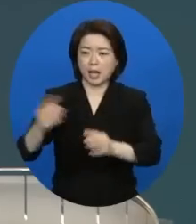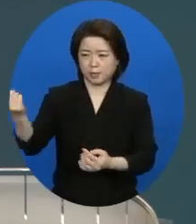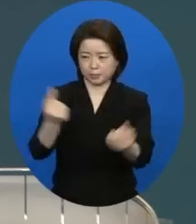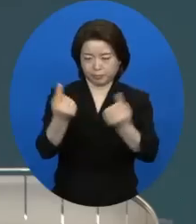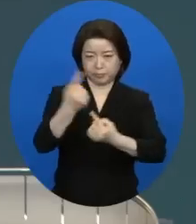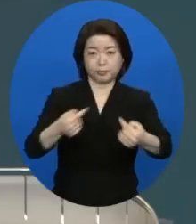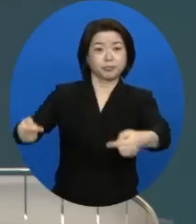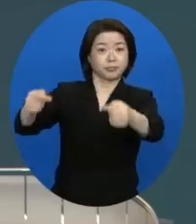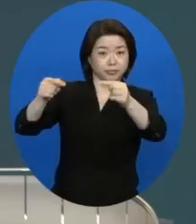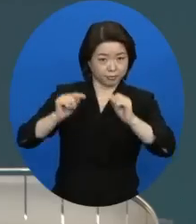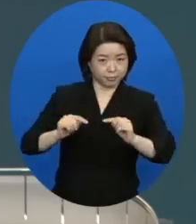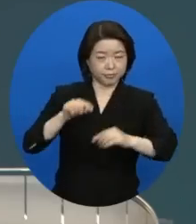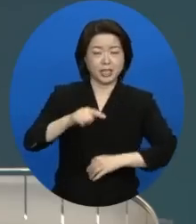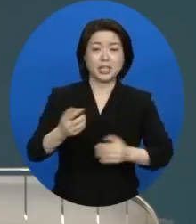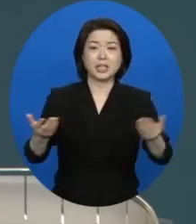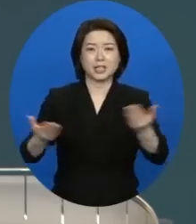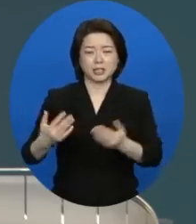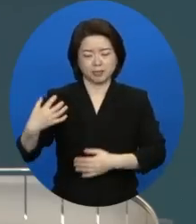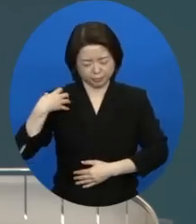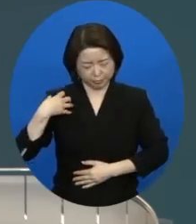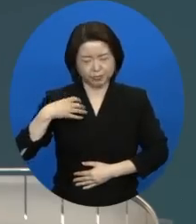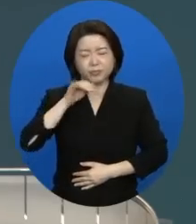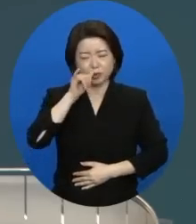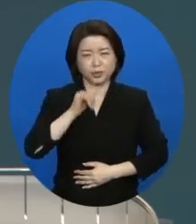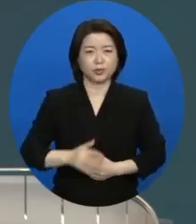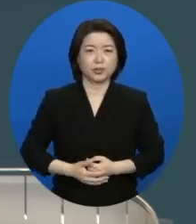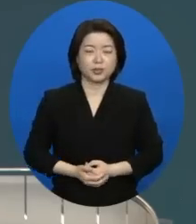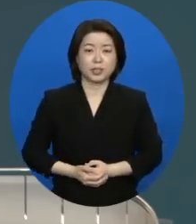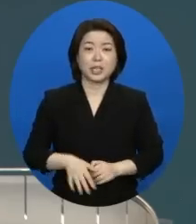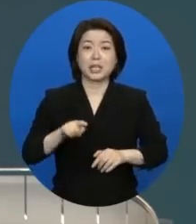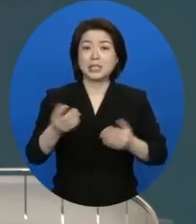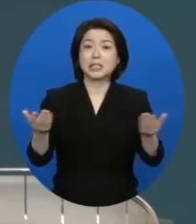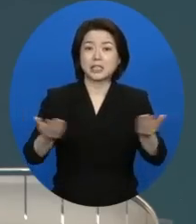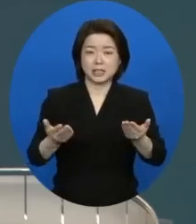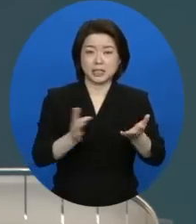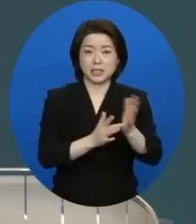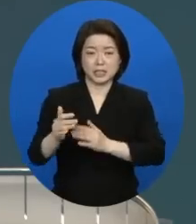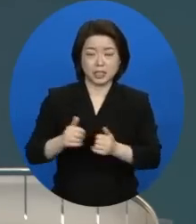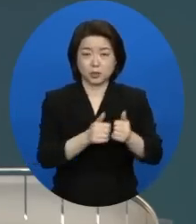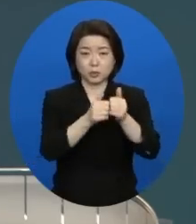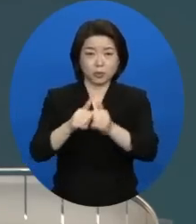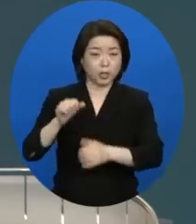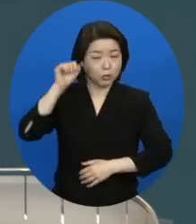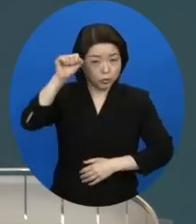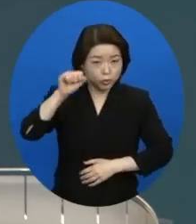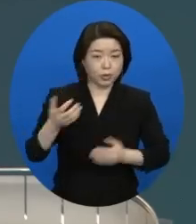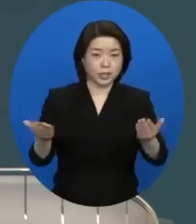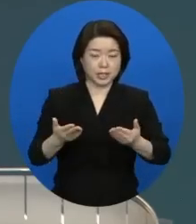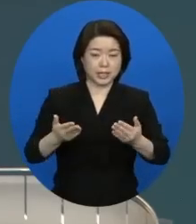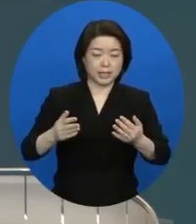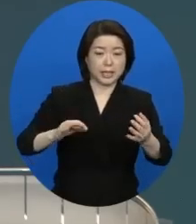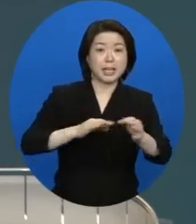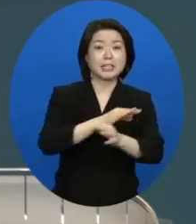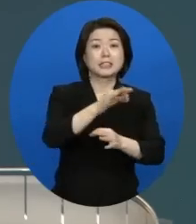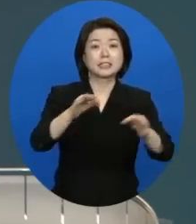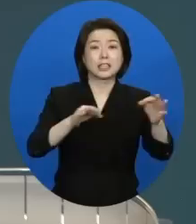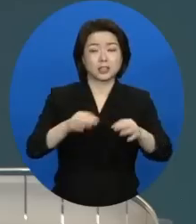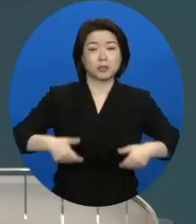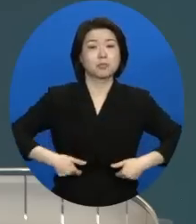있어서 이 사역을 하고 있는 겁니다. 그런데 이 예수 동행 운동 사역에도 재정적인 필요가